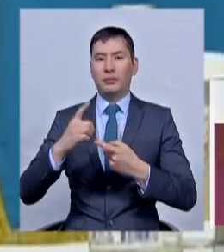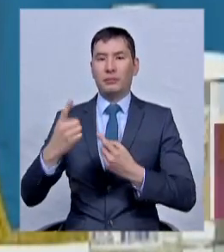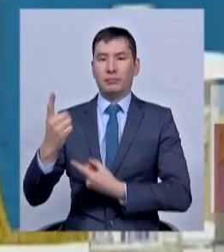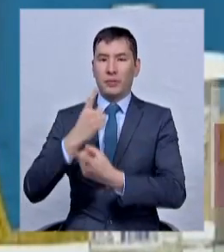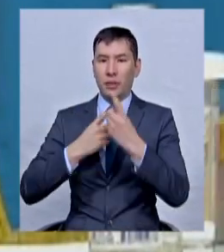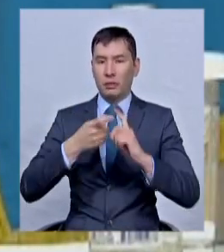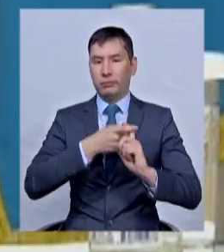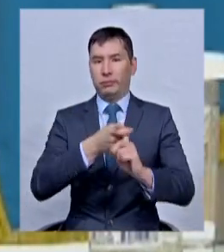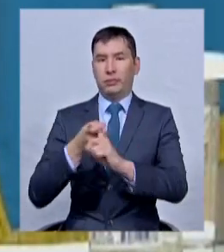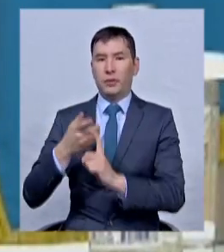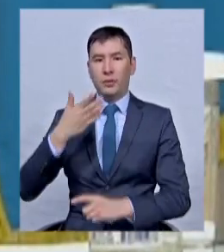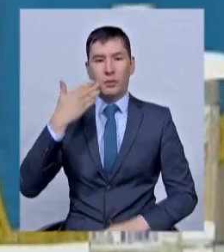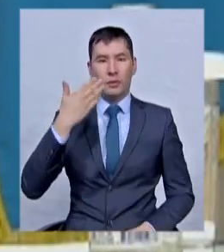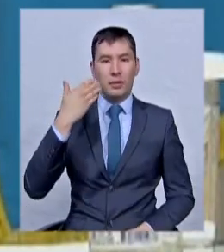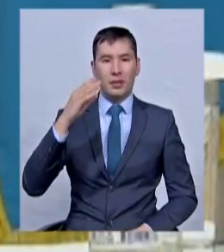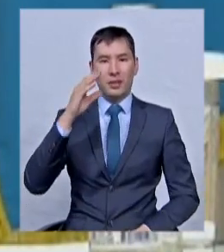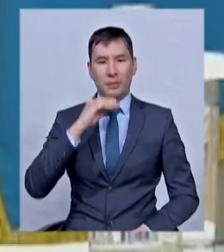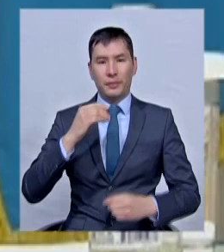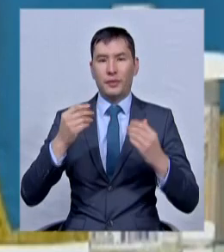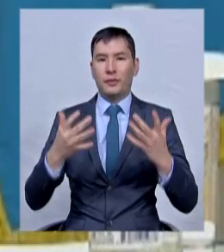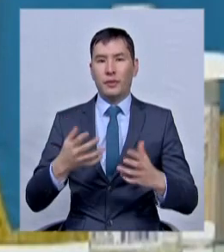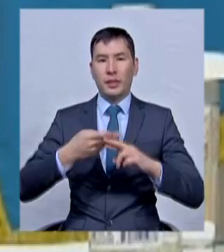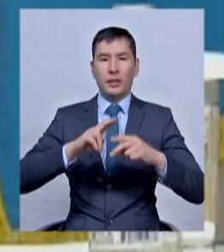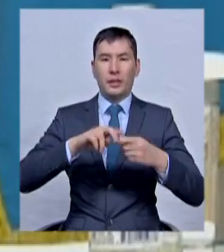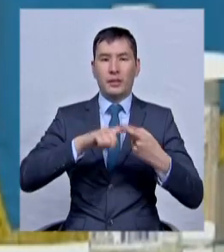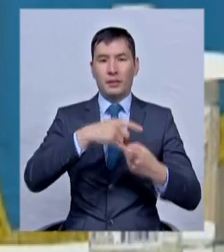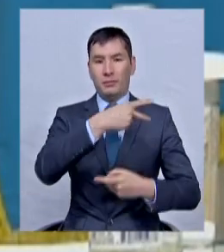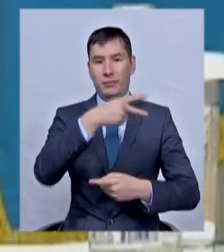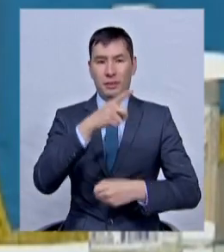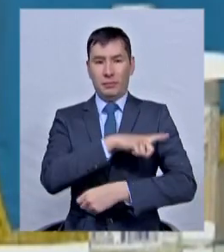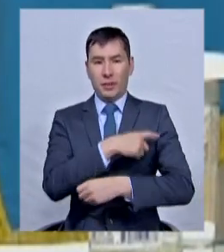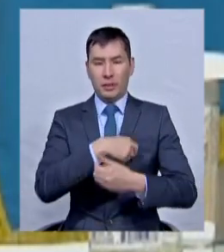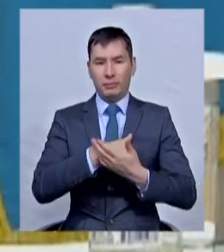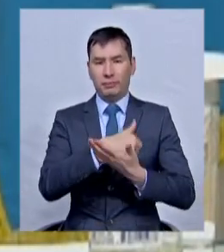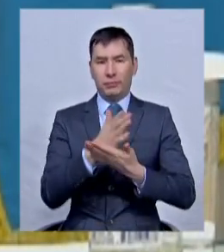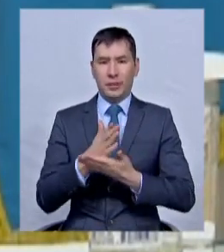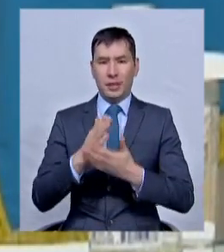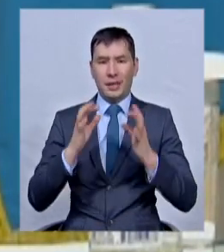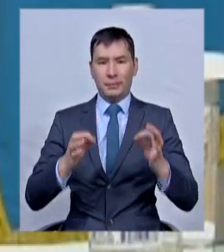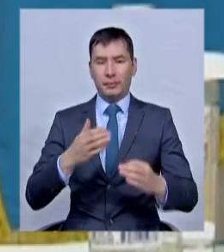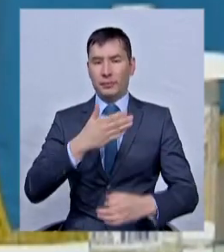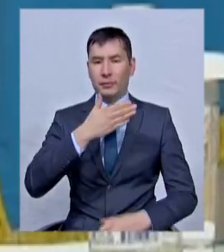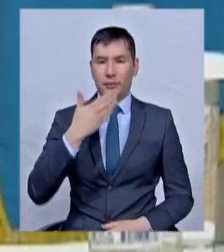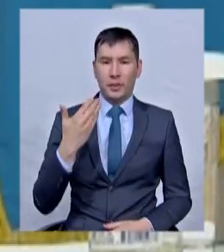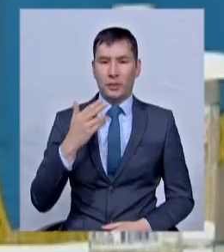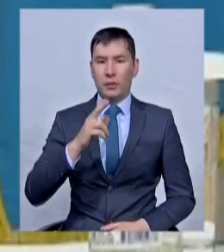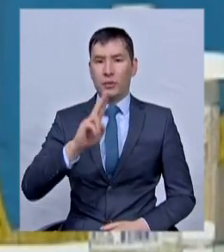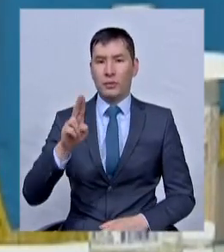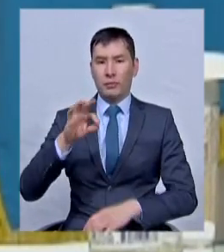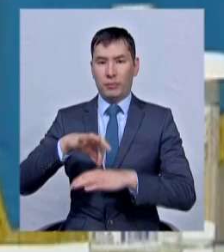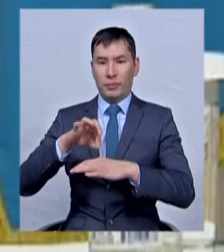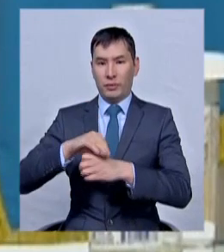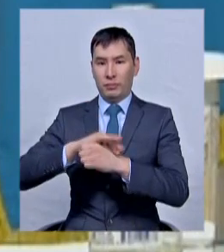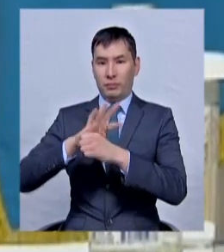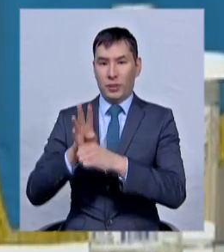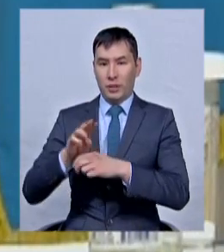Іс жүзінде барлық өңірлерде жансақтау бөлімшелерінің жинақталмағаны байқалады. Атап айтқанда, коронавирустық инфекциясы бар ауыр науқастарды емдеуге